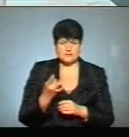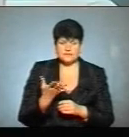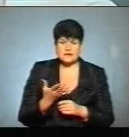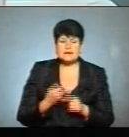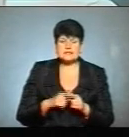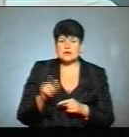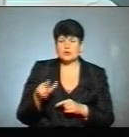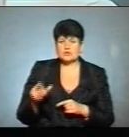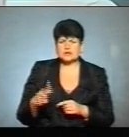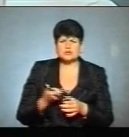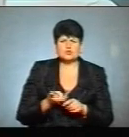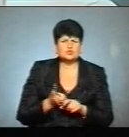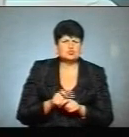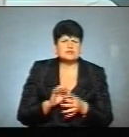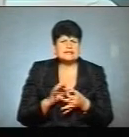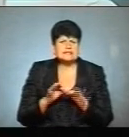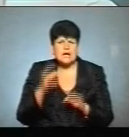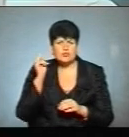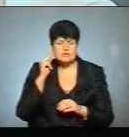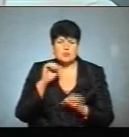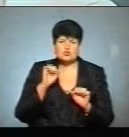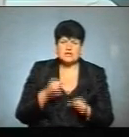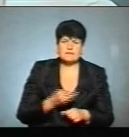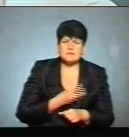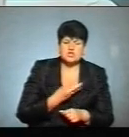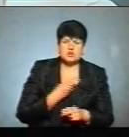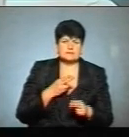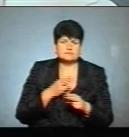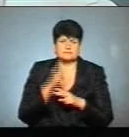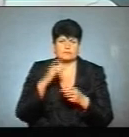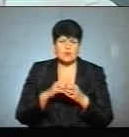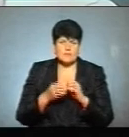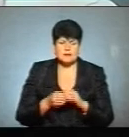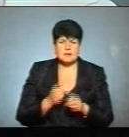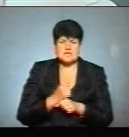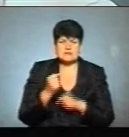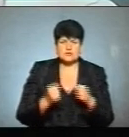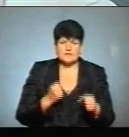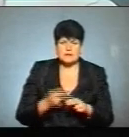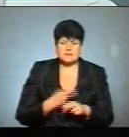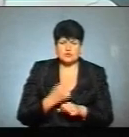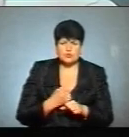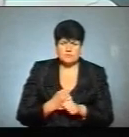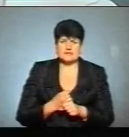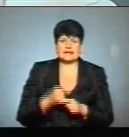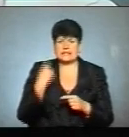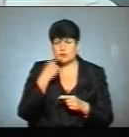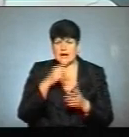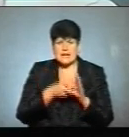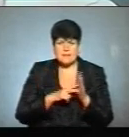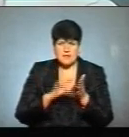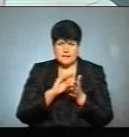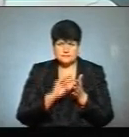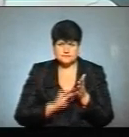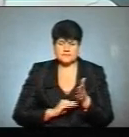людина, яка дуже детально вивчає можливості, бажання, перешкоди працевлаштування безробітного, складає, знає, такий індивідуальний план,